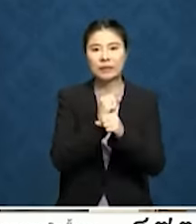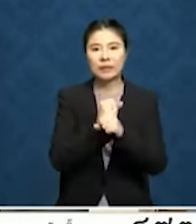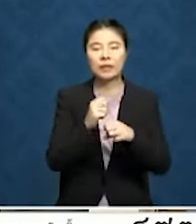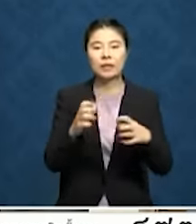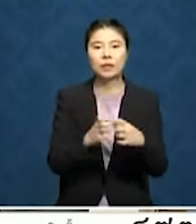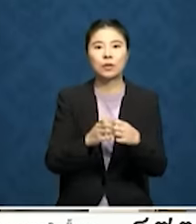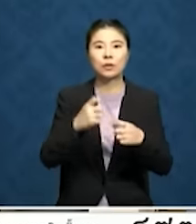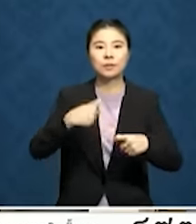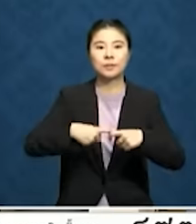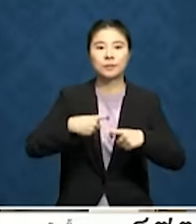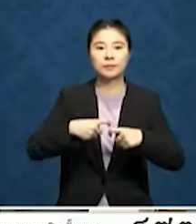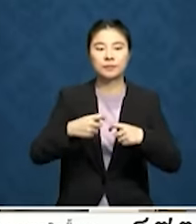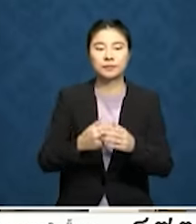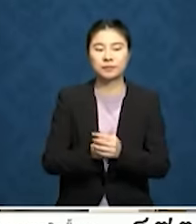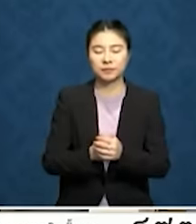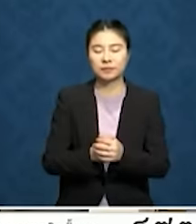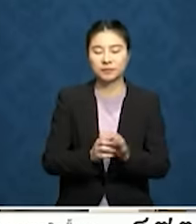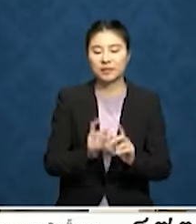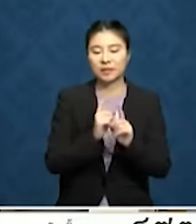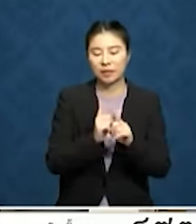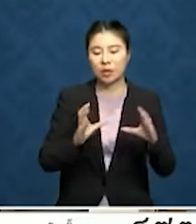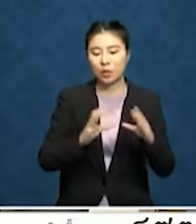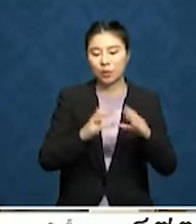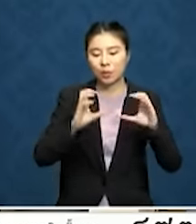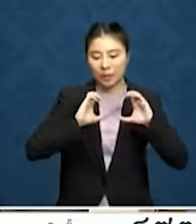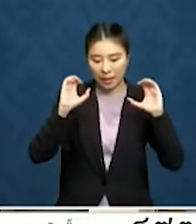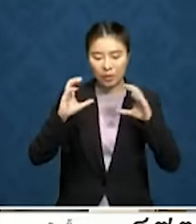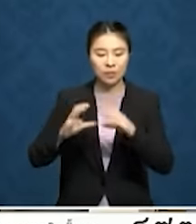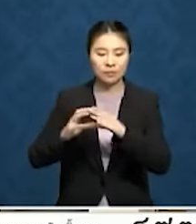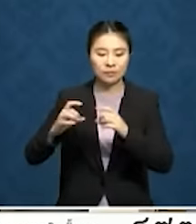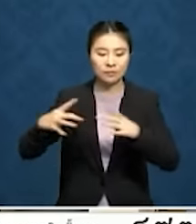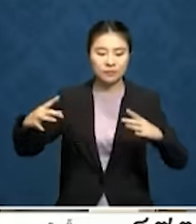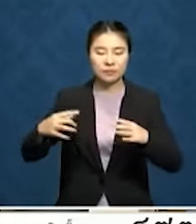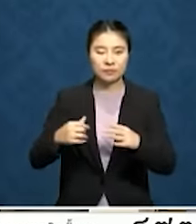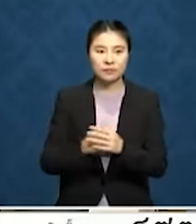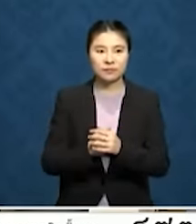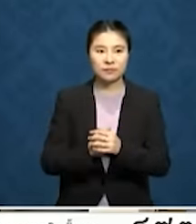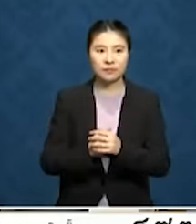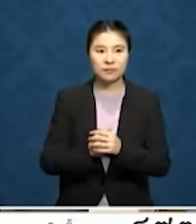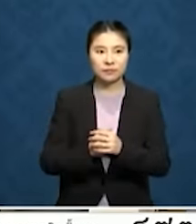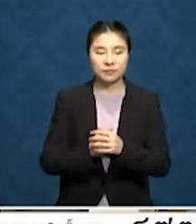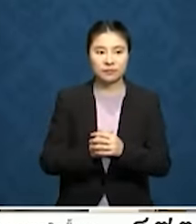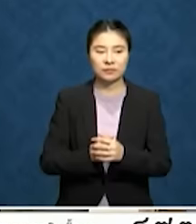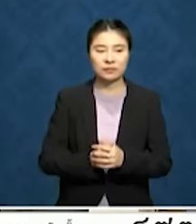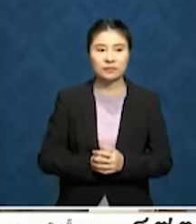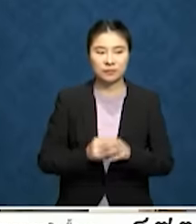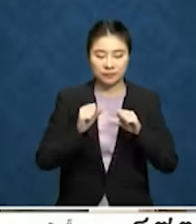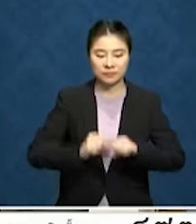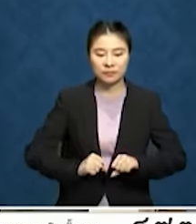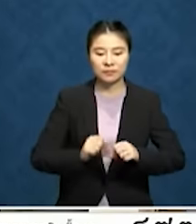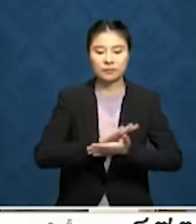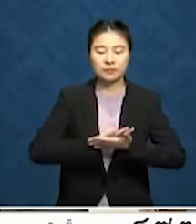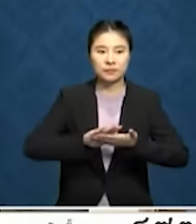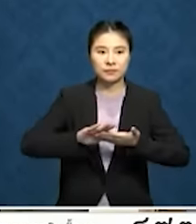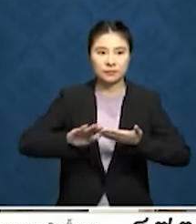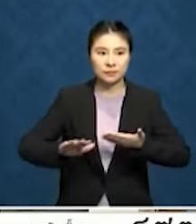ก็ทั้งวิปฝ่ายค้านรัฐบาลที่คุยกันทุกครั้งที่เราคุยกันทุกอย่างจบด้วยความเรียบร้อยผมไม่อยากว่าจ